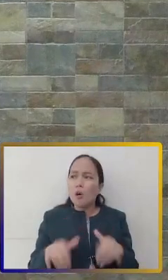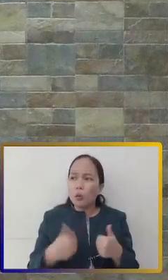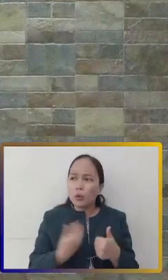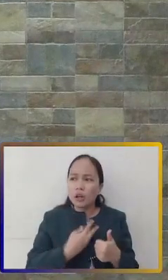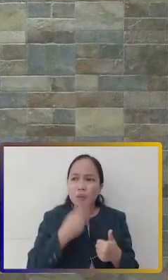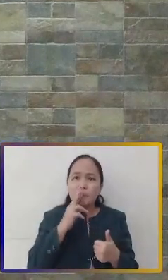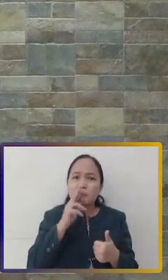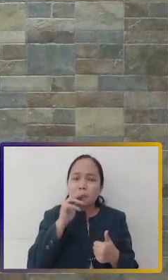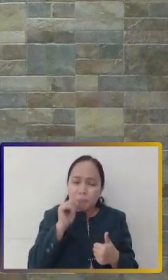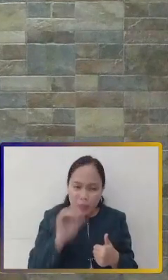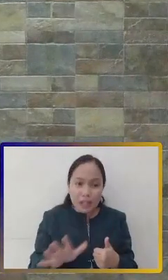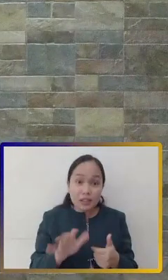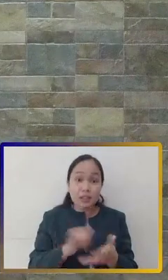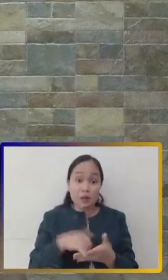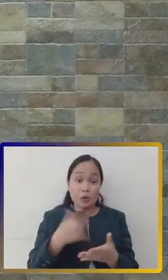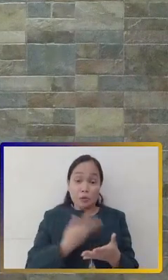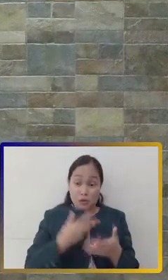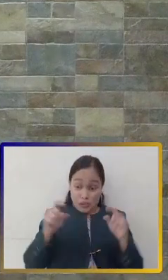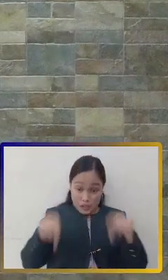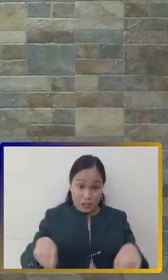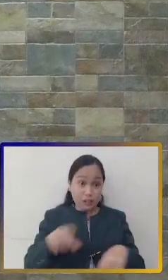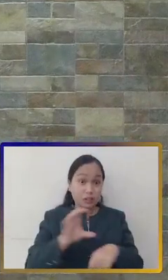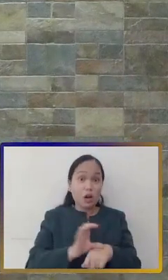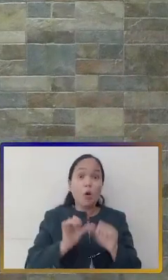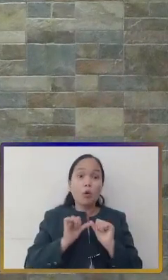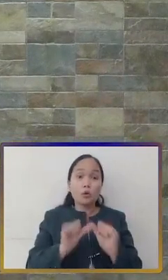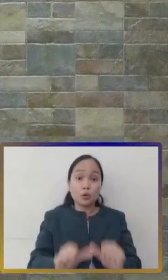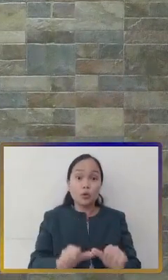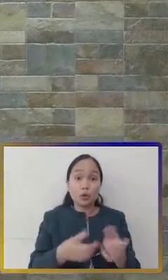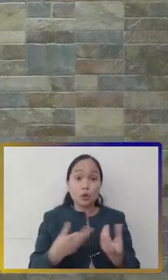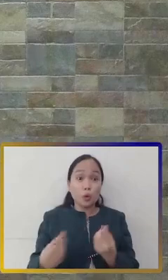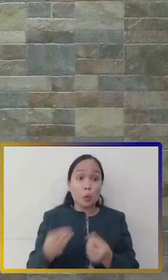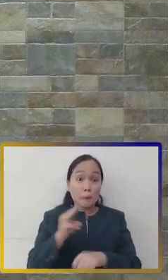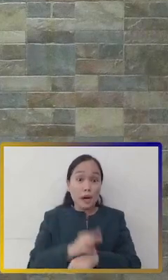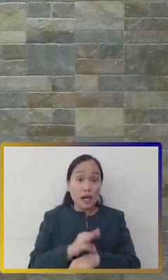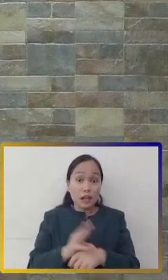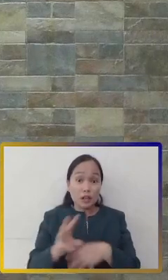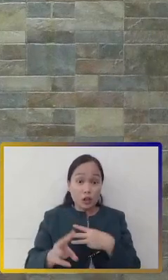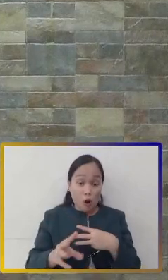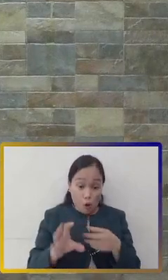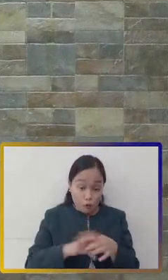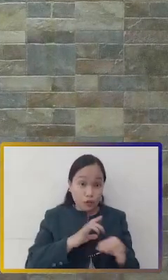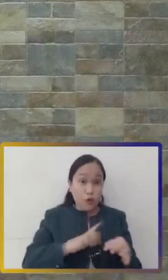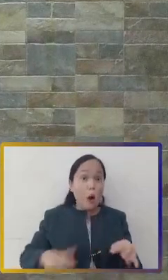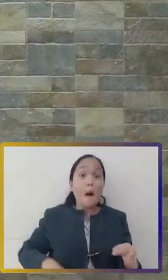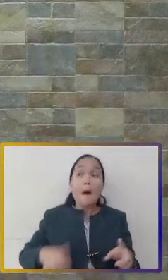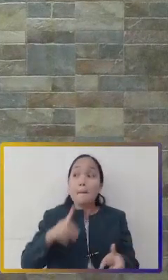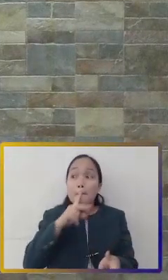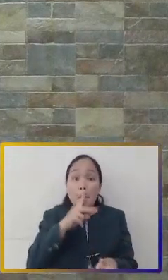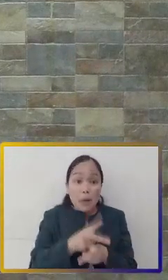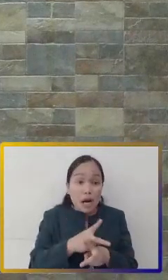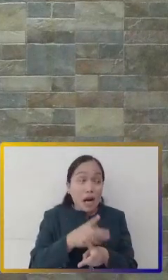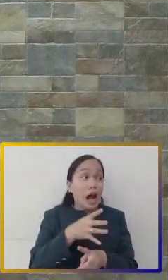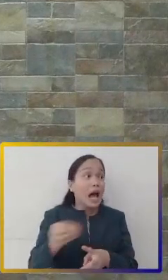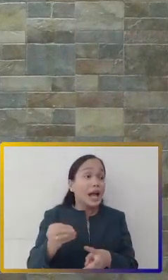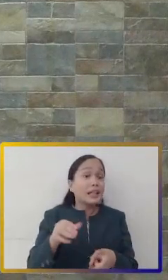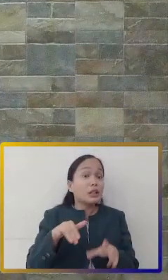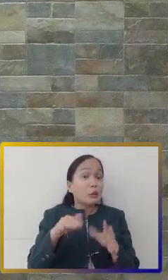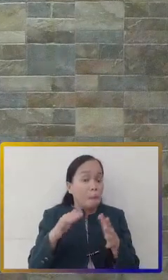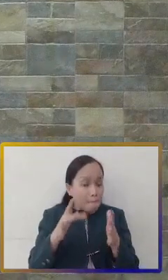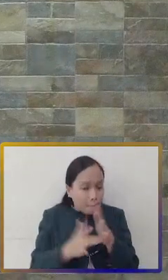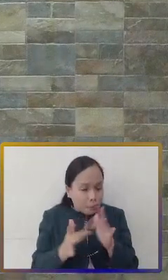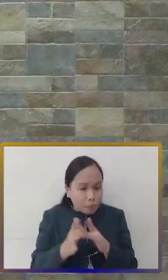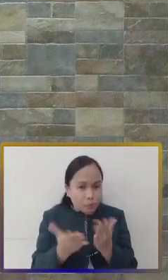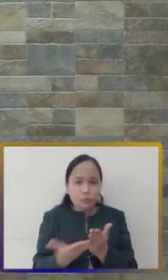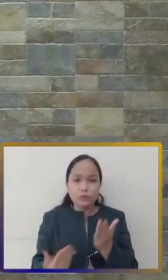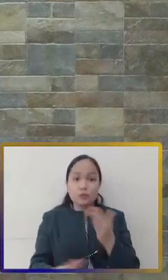church is still doing the ministry of the Lord properly and biblically, because marami pong mga simbahan ngayon, they can